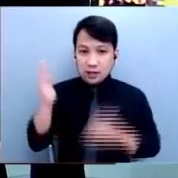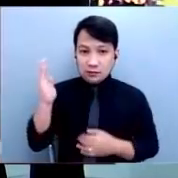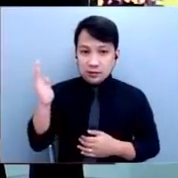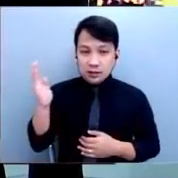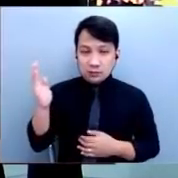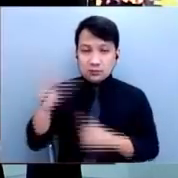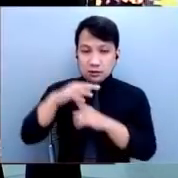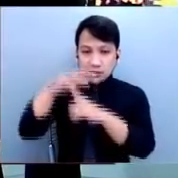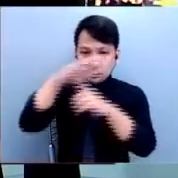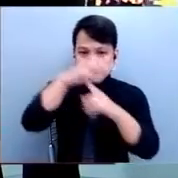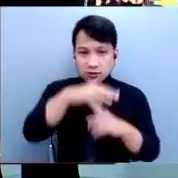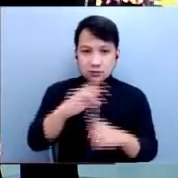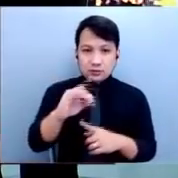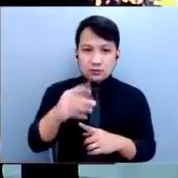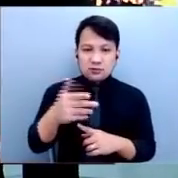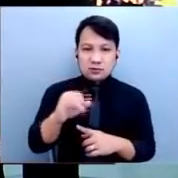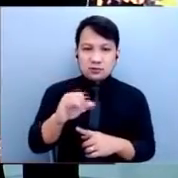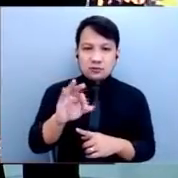H125 with serial number